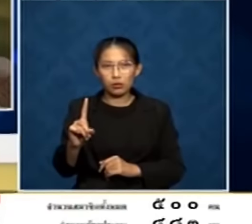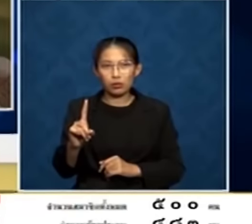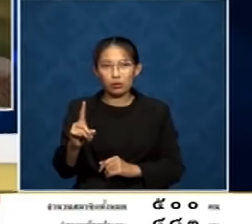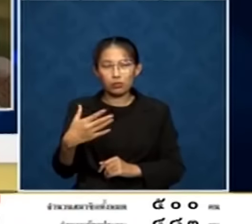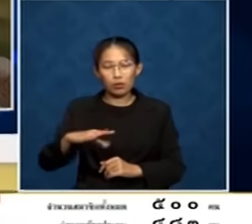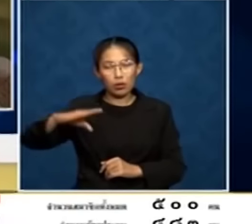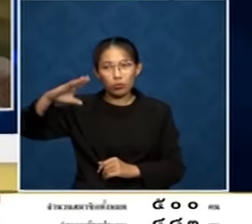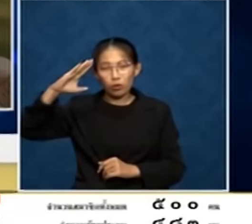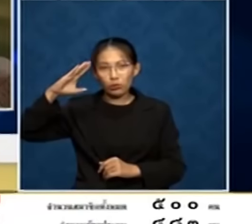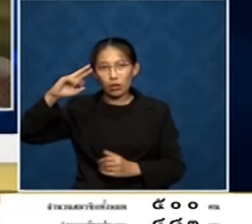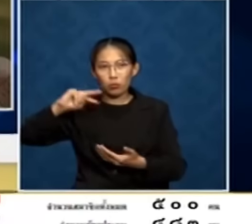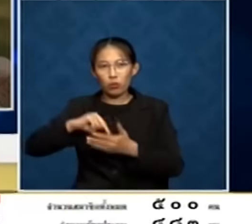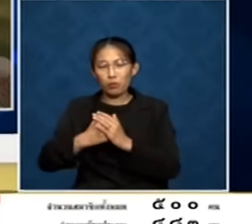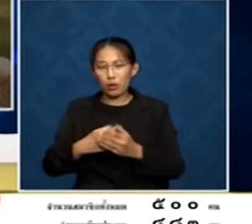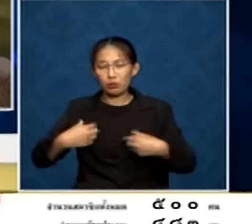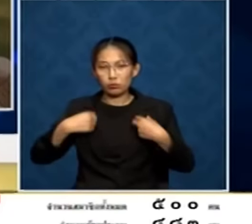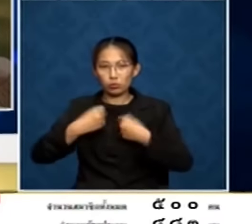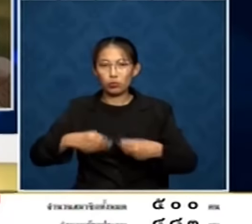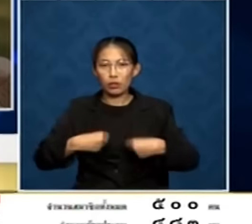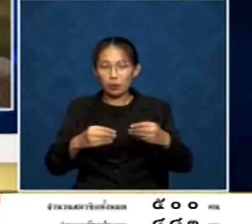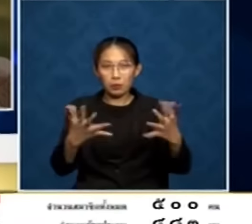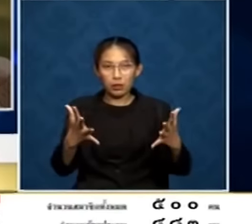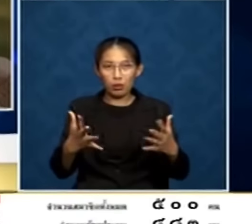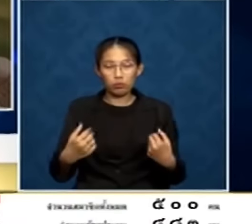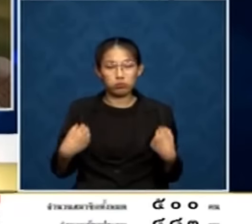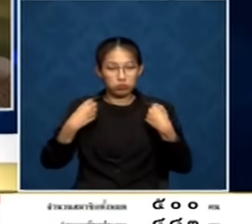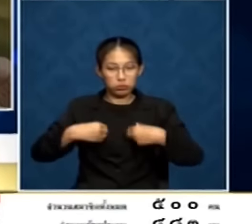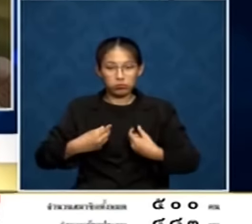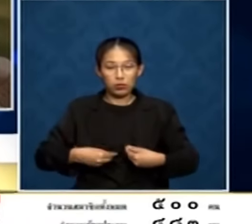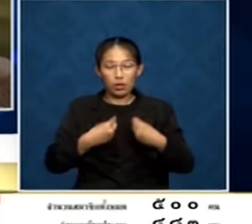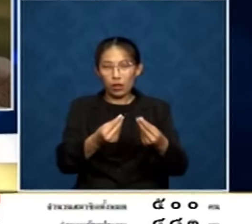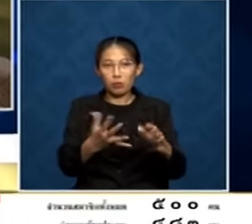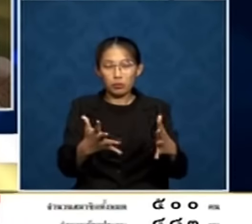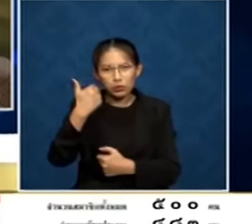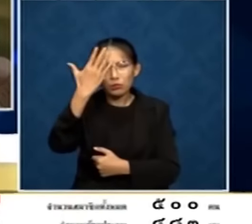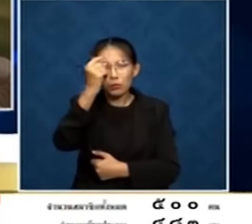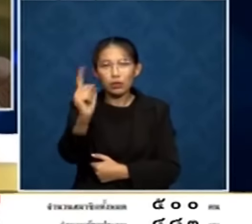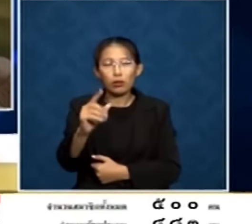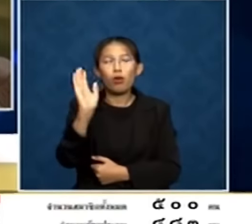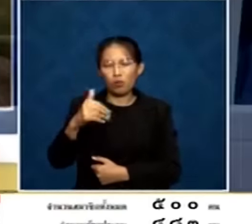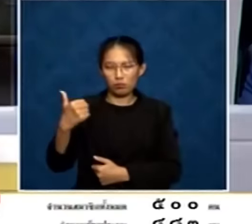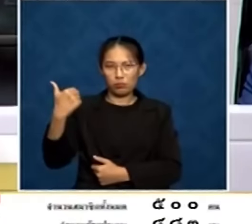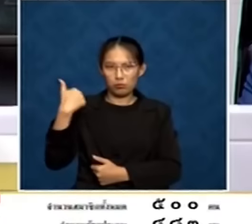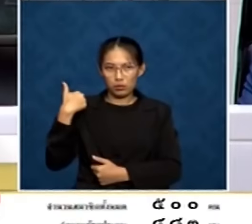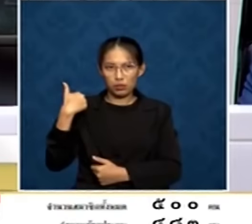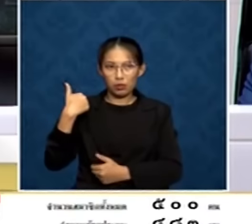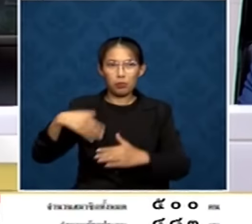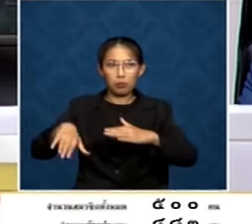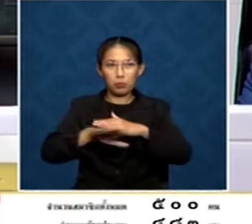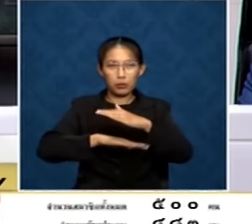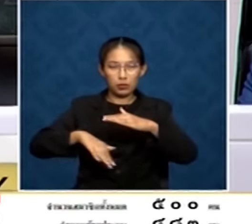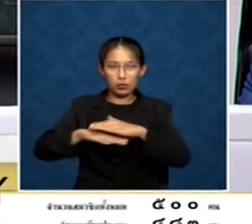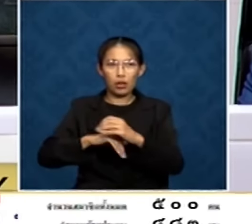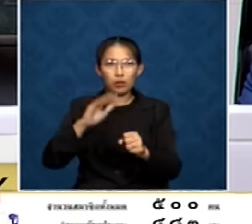กองทัพไม่ได้มีชุดให้เขาเหรอเสื้อผ้าไม่ให้มีให้ทหารเหรอทำไมให้เขาไปซื้อไปหักเขามีครับพื้นฐานเพียง